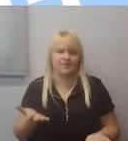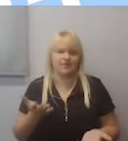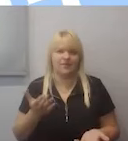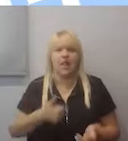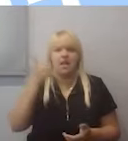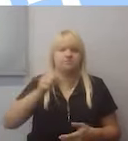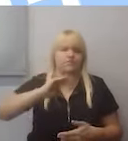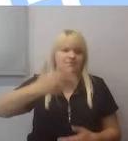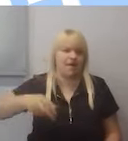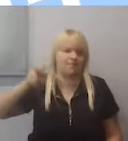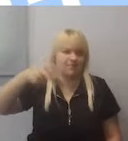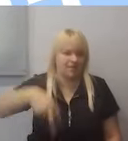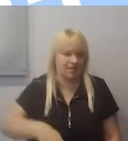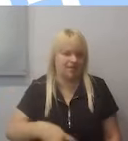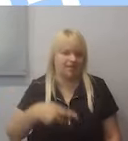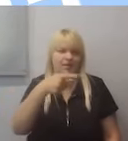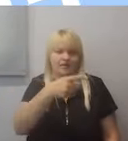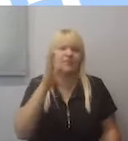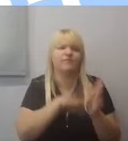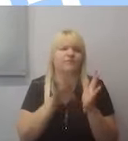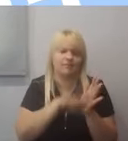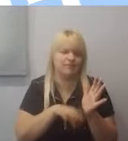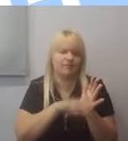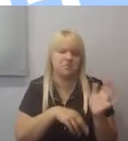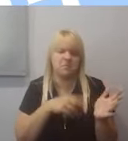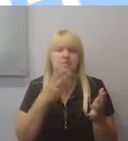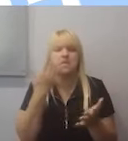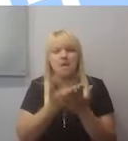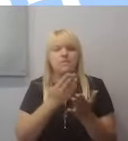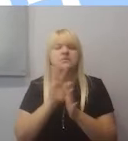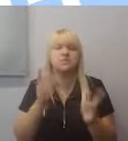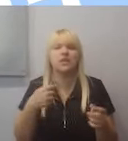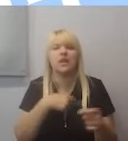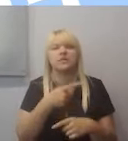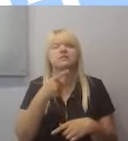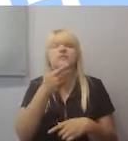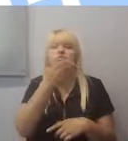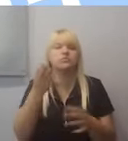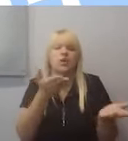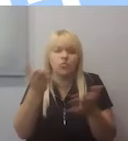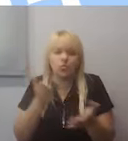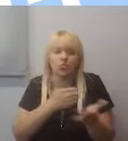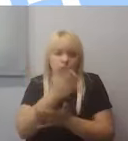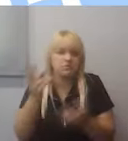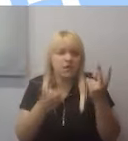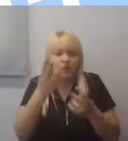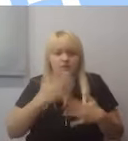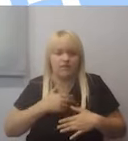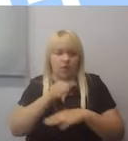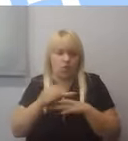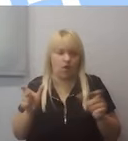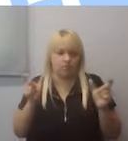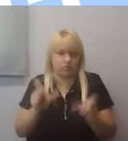tāds primitīvs prasts piemērs varbūt ja bet es ir stāsts par jebkuru jomu mēģini meklēt savas robežas protams ar